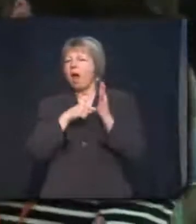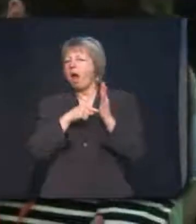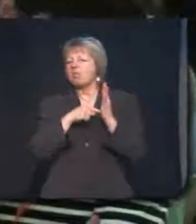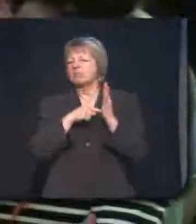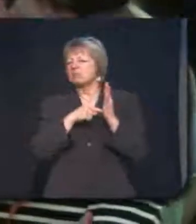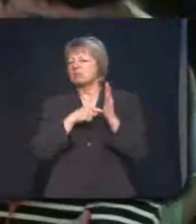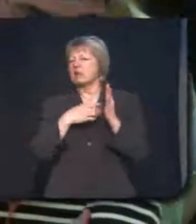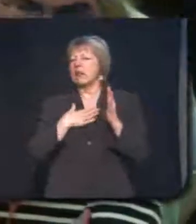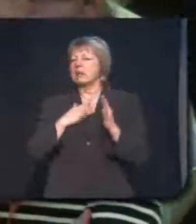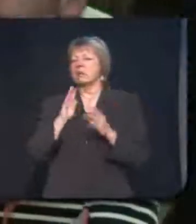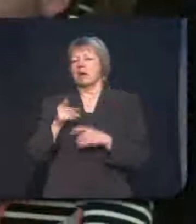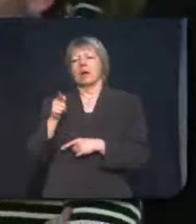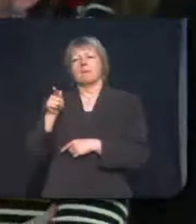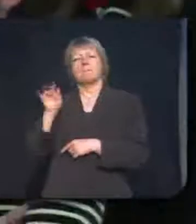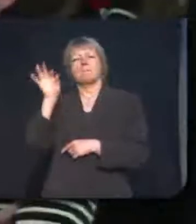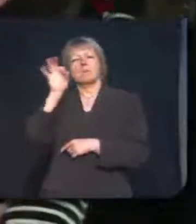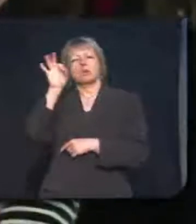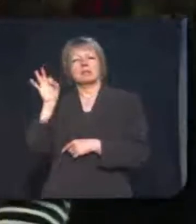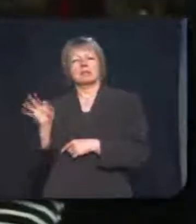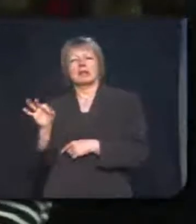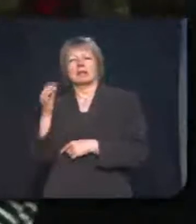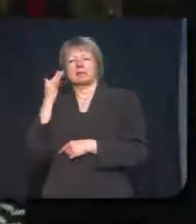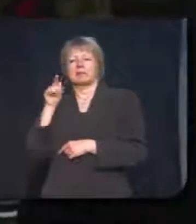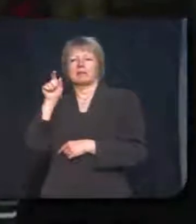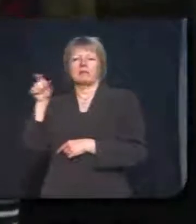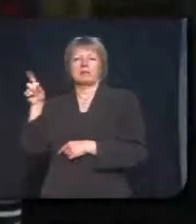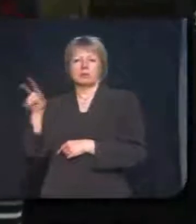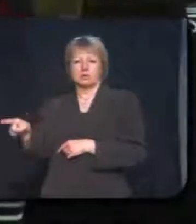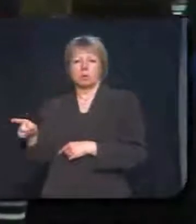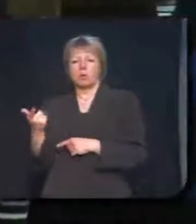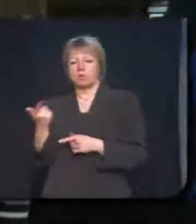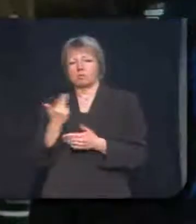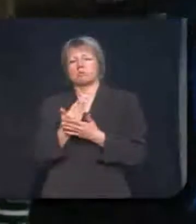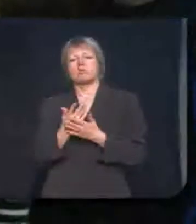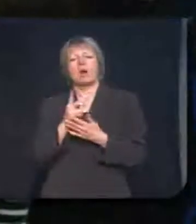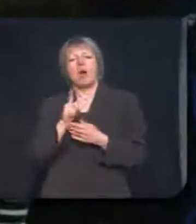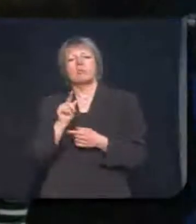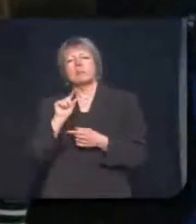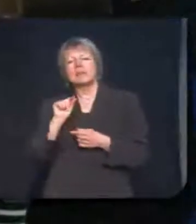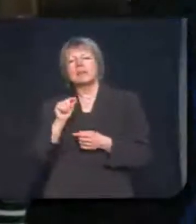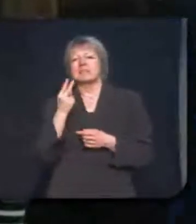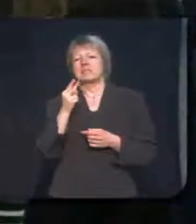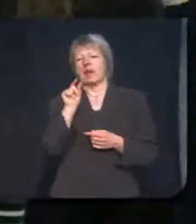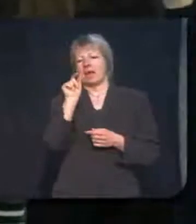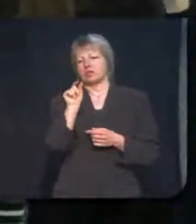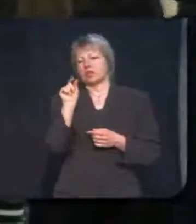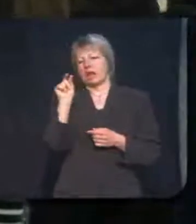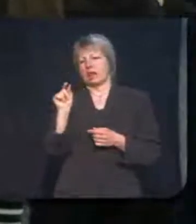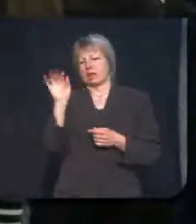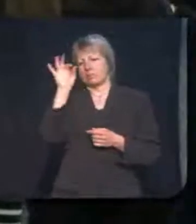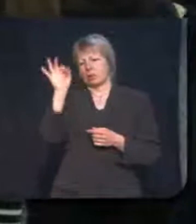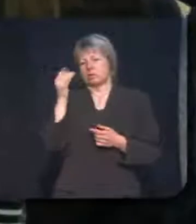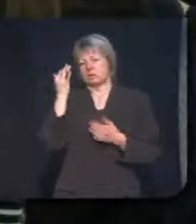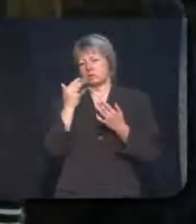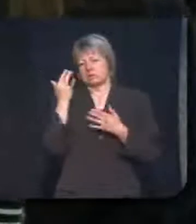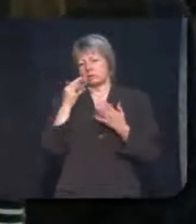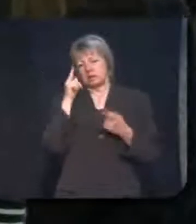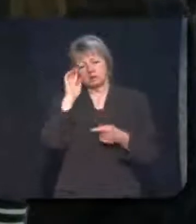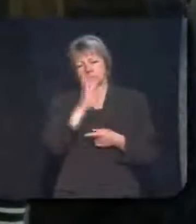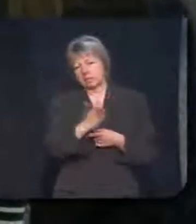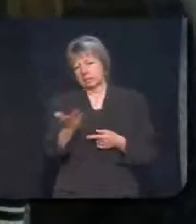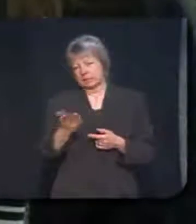prozentuales Quorum das aber meiner Meinung nach mindestens zwei stellig sein sollte und wie steht ihr